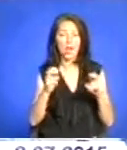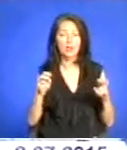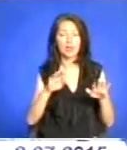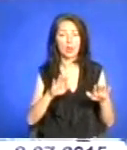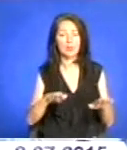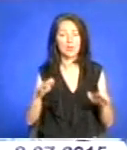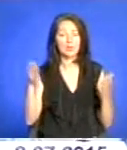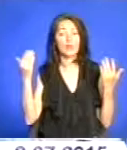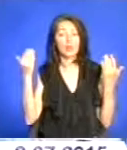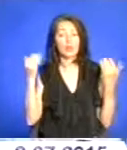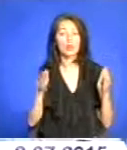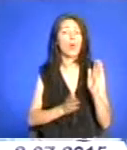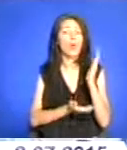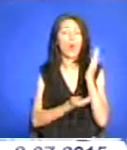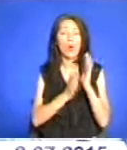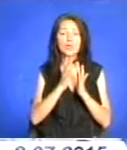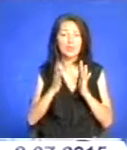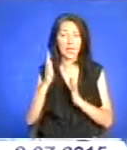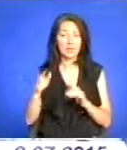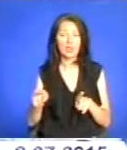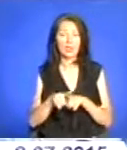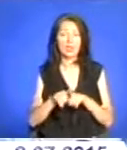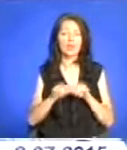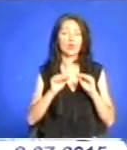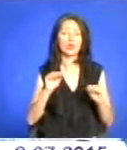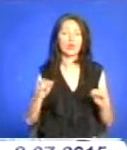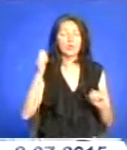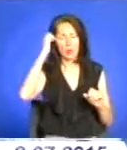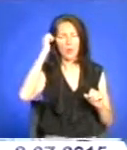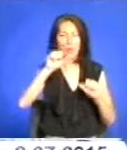додаткових місць відпочинку, озеленення і також облаштування пам'ятника Героїв Небесної Сотні.